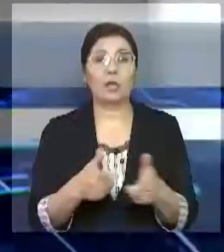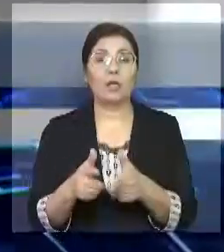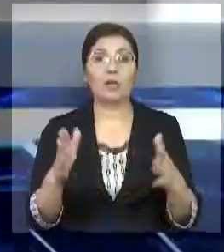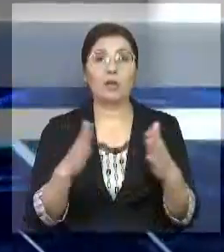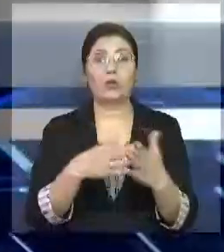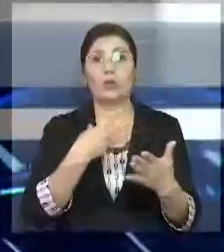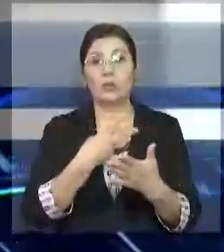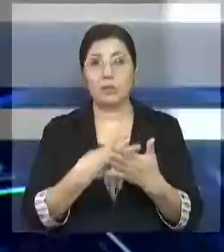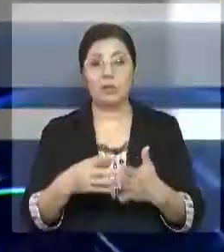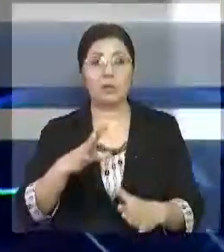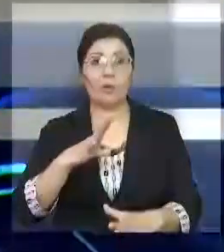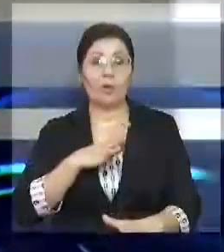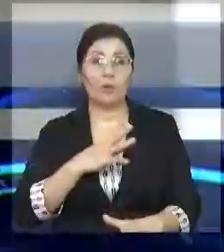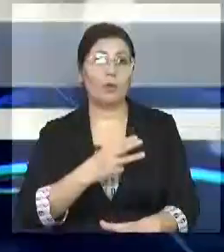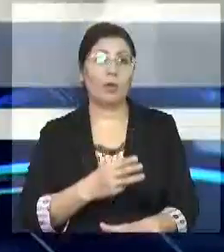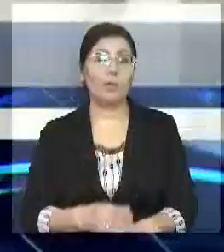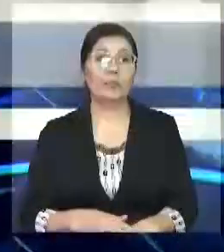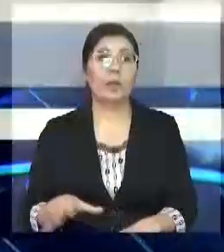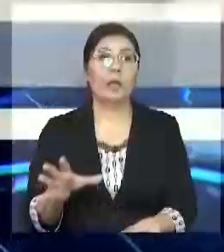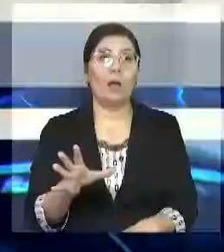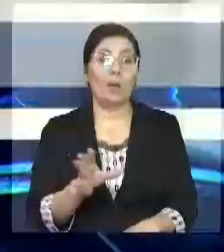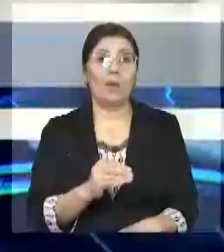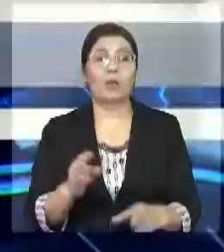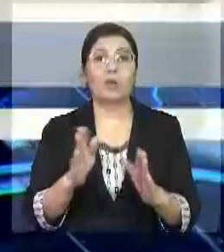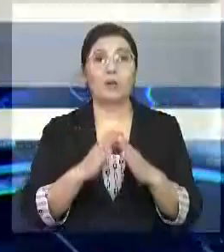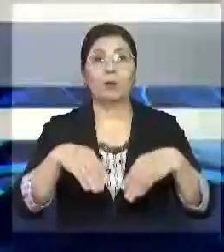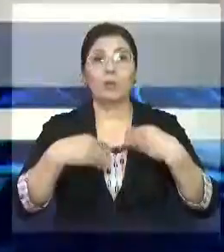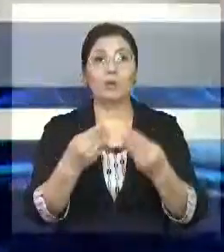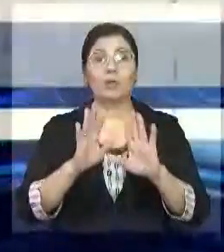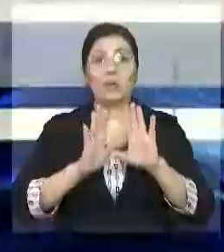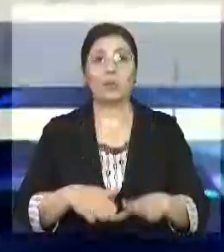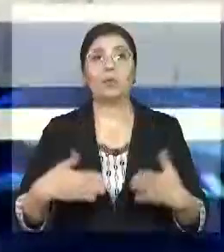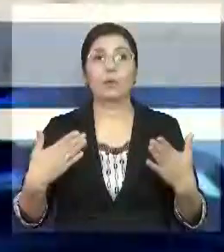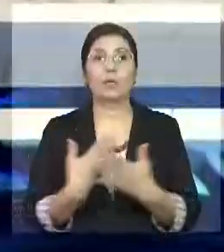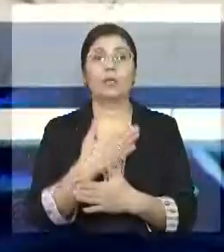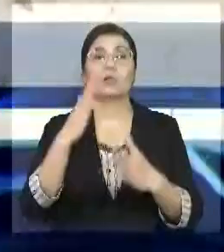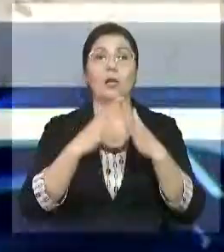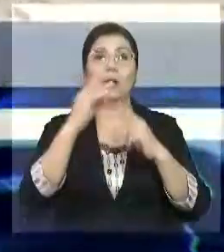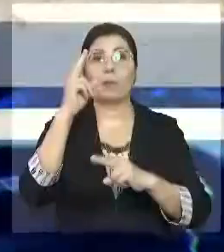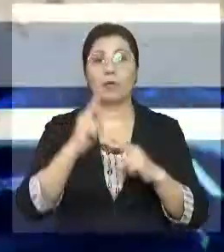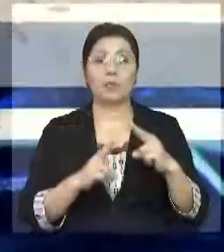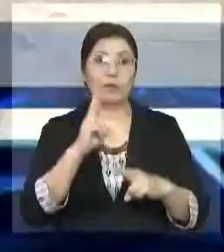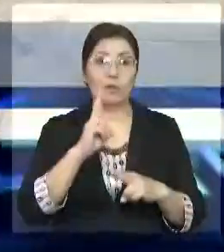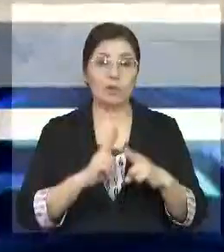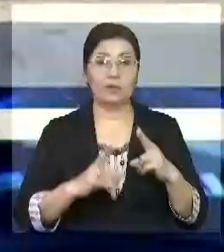ынта білдірген. Олардың бәрі қоныс тойын тойлап үлгерді. Ал өзгесі жаңа баспана құрылысының аяқталар сәтін күтіп отыр.